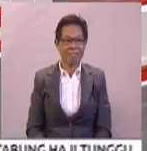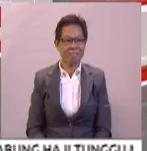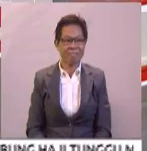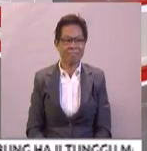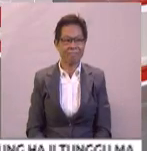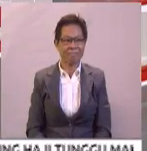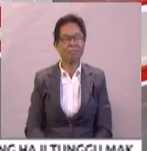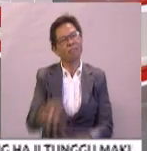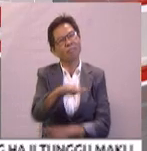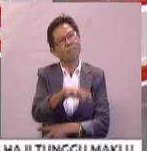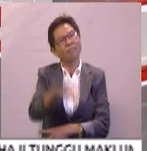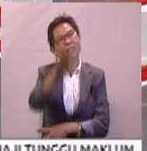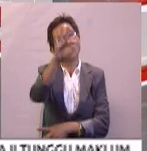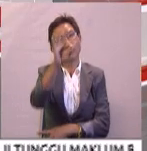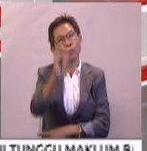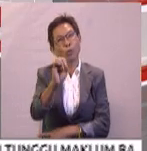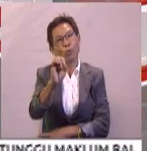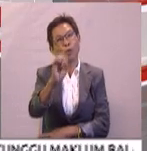Sejumlah